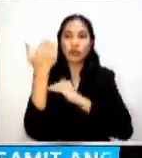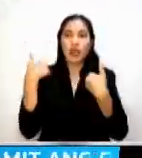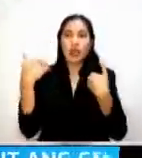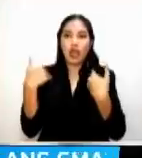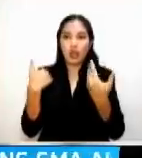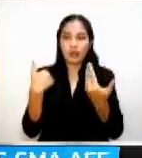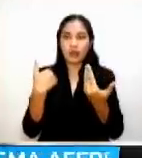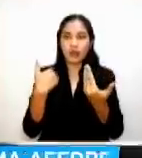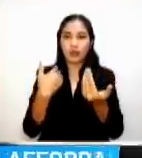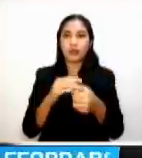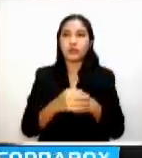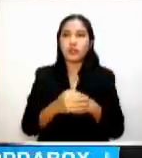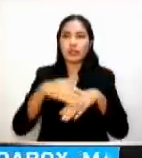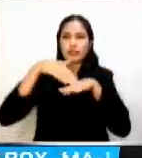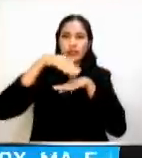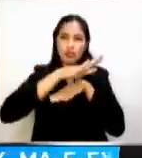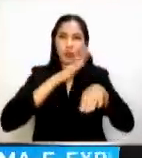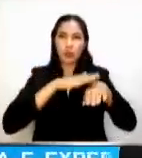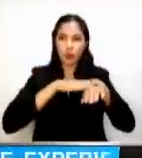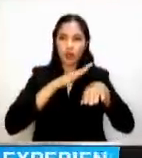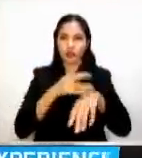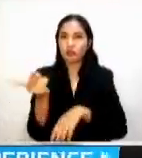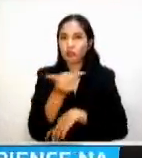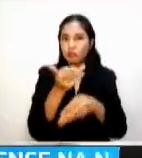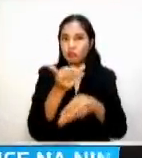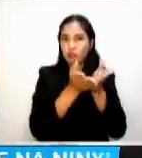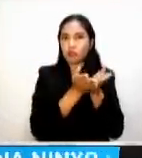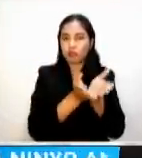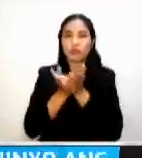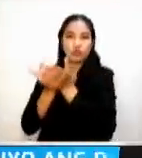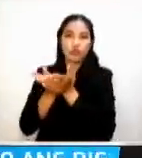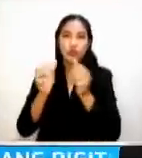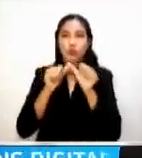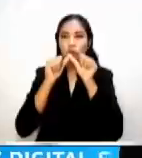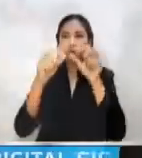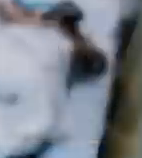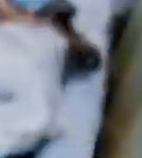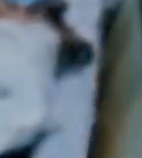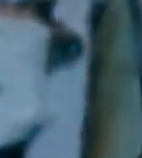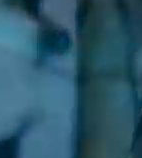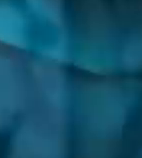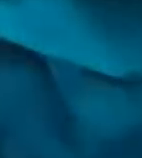Port State Control para sa dalawang barko habang nagpapatuloy ang imbestigasyon.